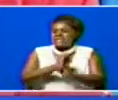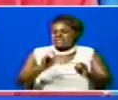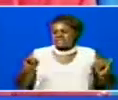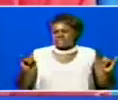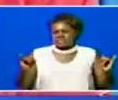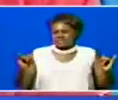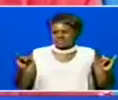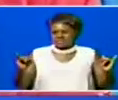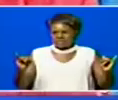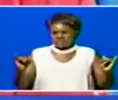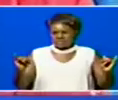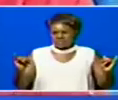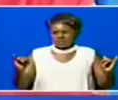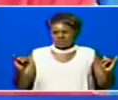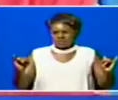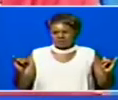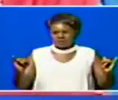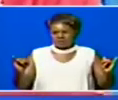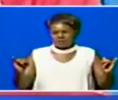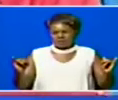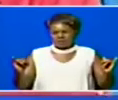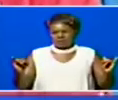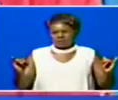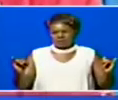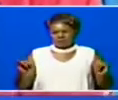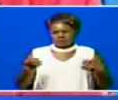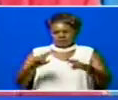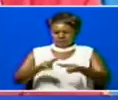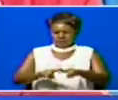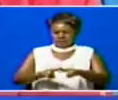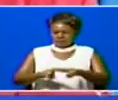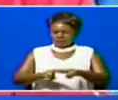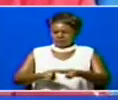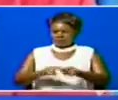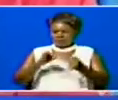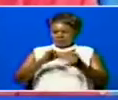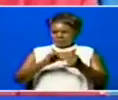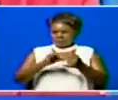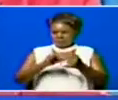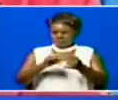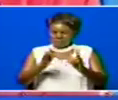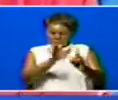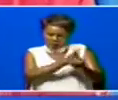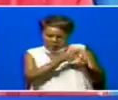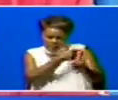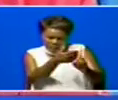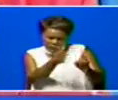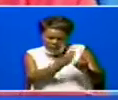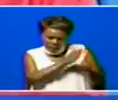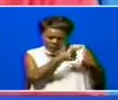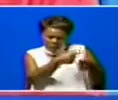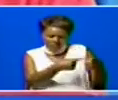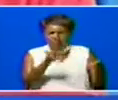kwa njia ambayo inayofaa. Tukakaa tu mwaka moja kama ananichumba